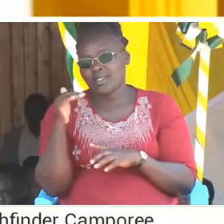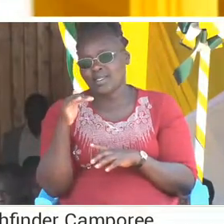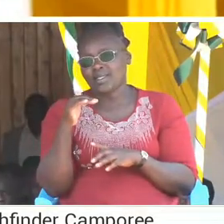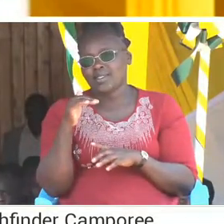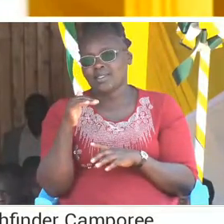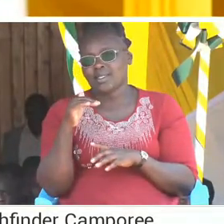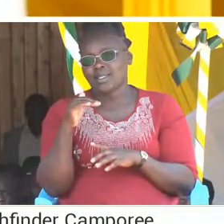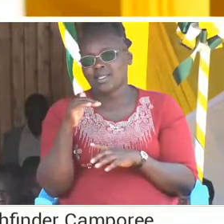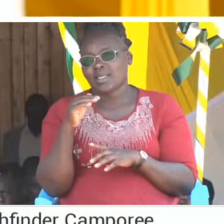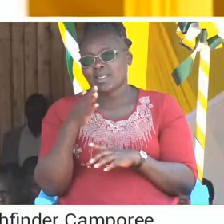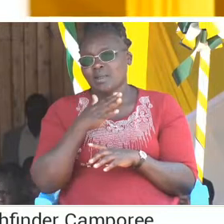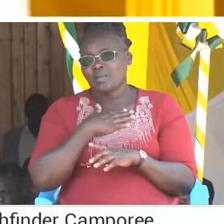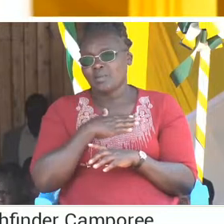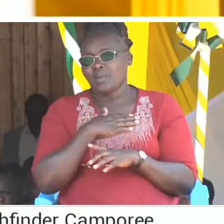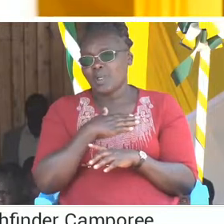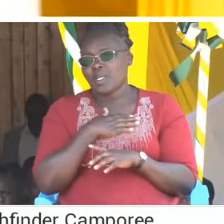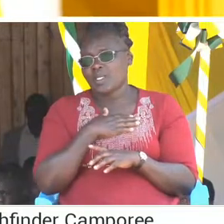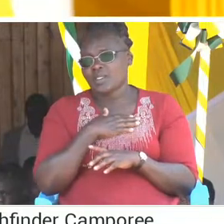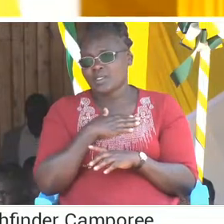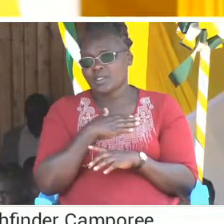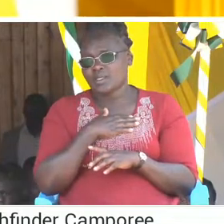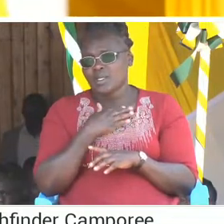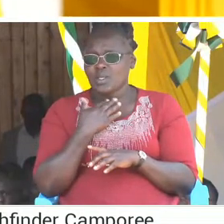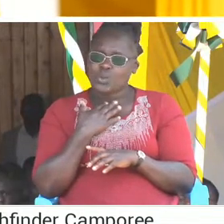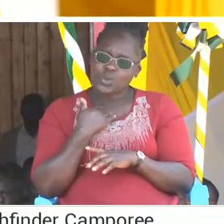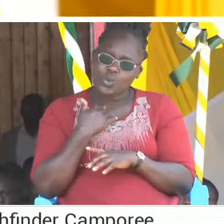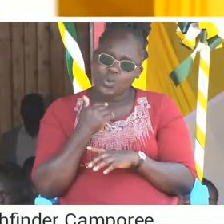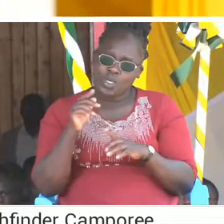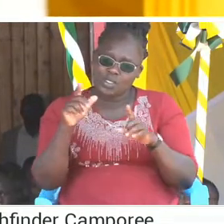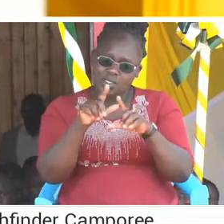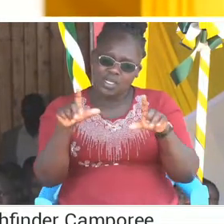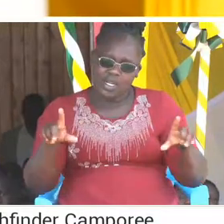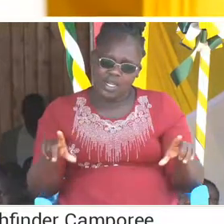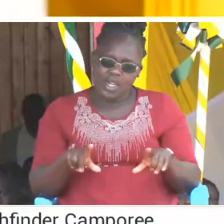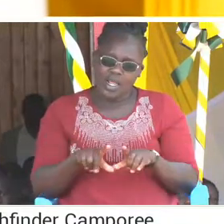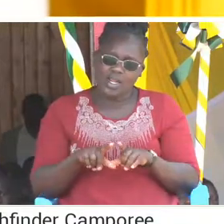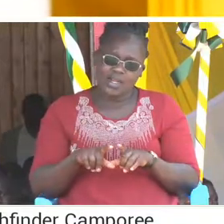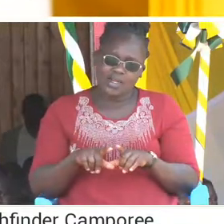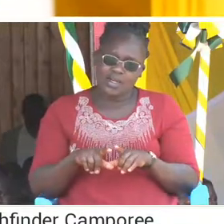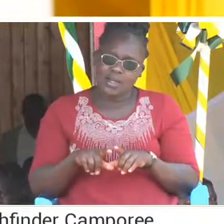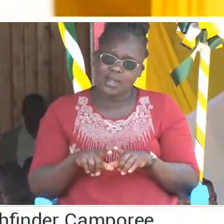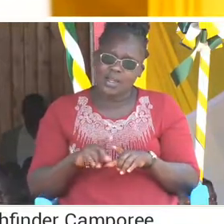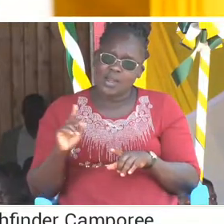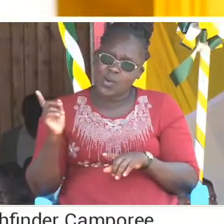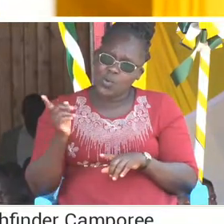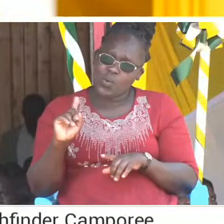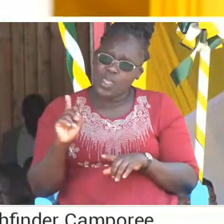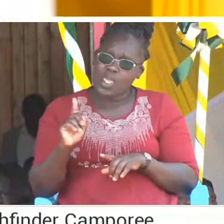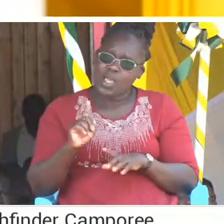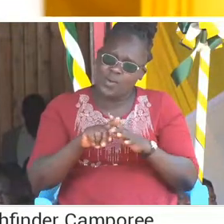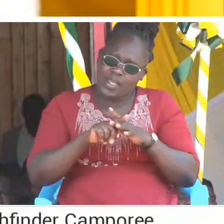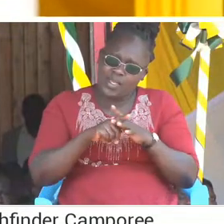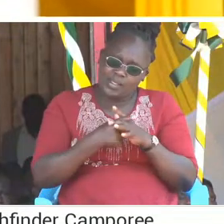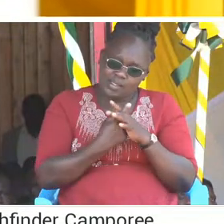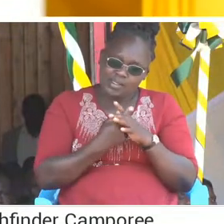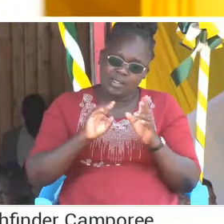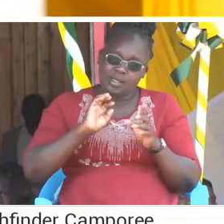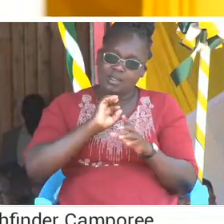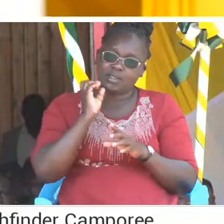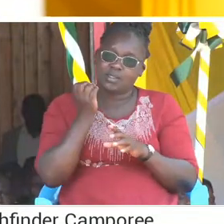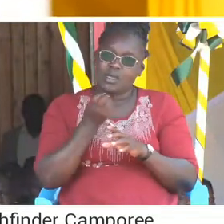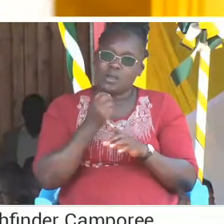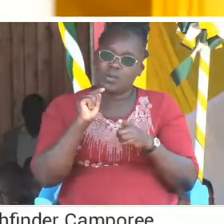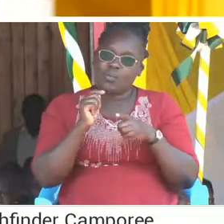babarak. Siko kono isemu. Sike tau talent school. Negi